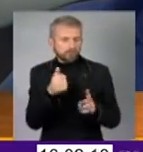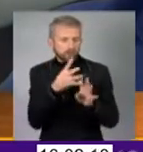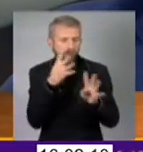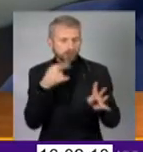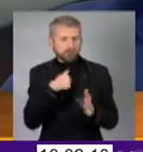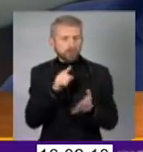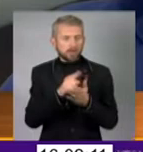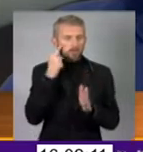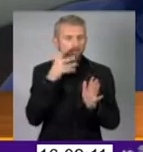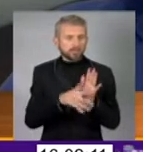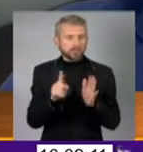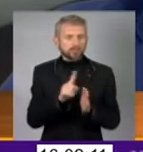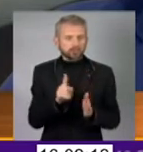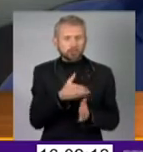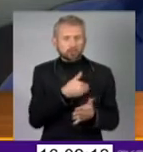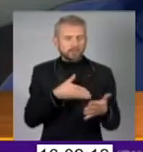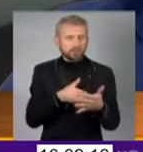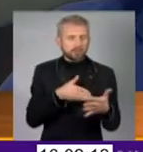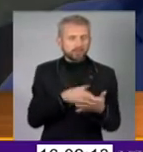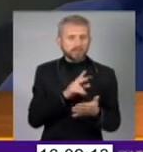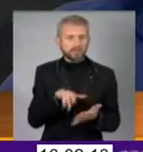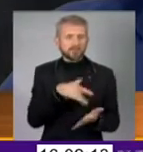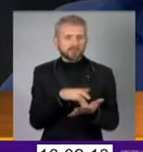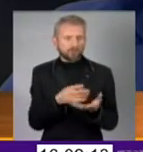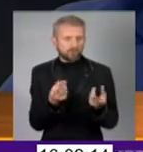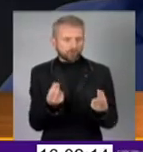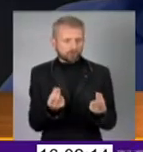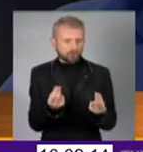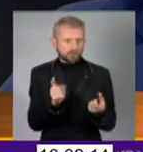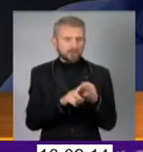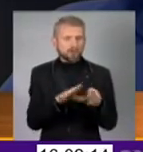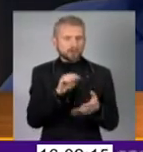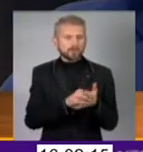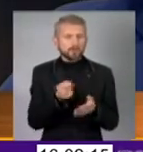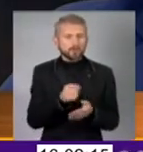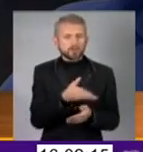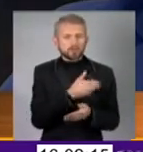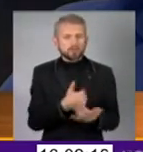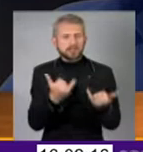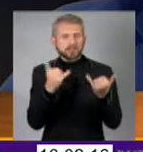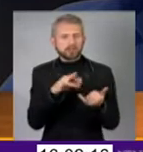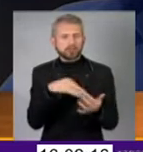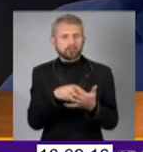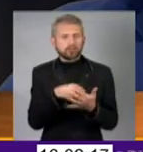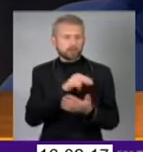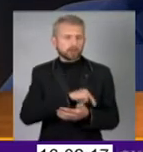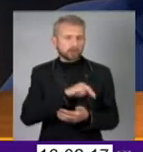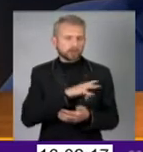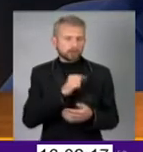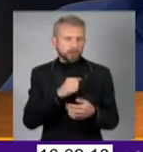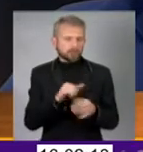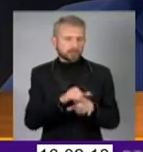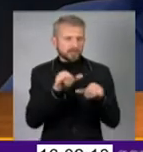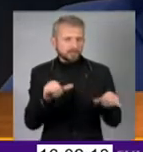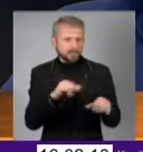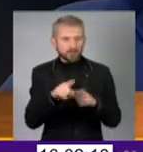ми маємо зрозуміти, що ми лімітовані все одно, як місто в коштах. Незалежно від того, що ми зараз по бюджету працюємо на приріст, у